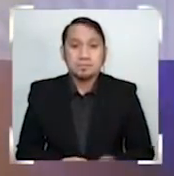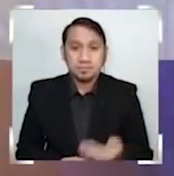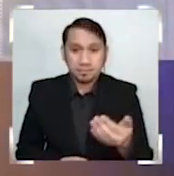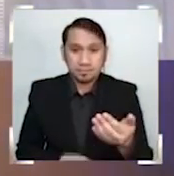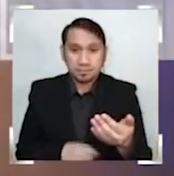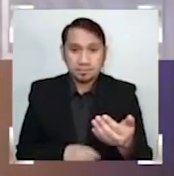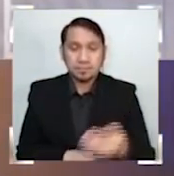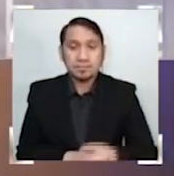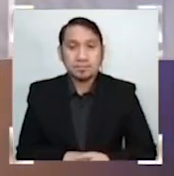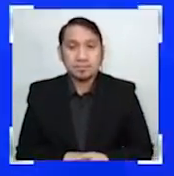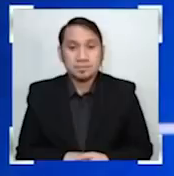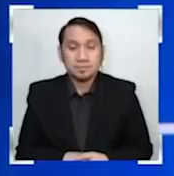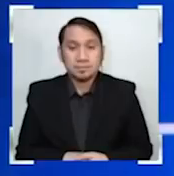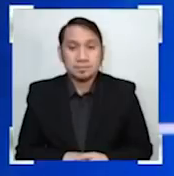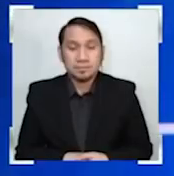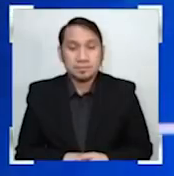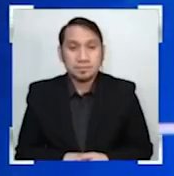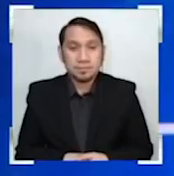saksi.